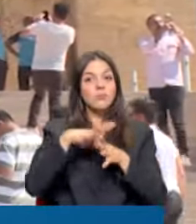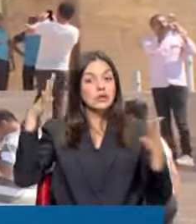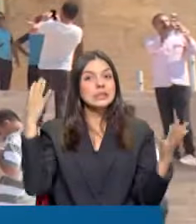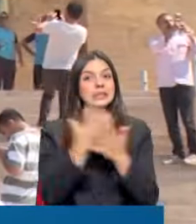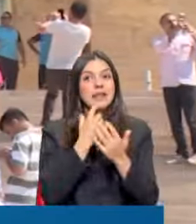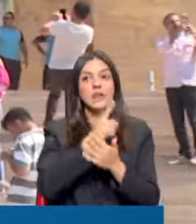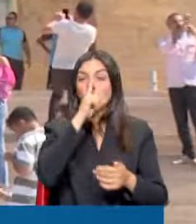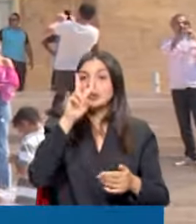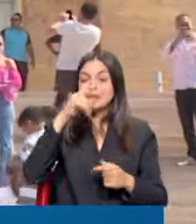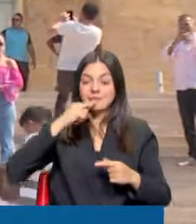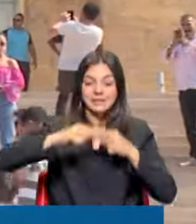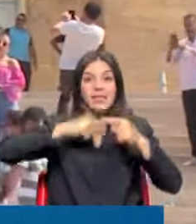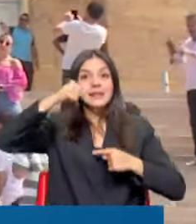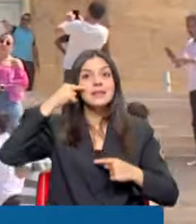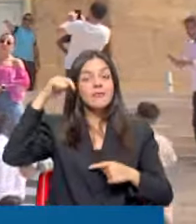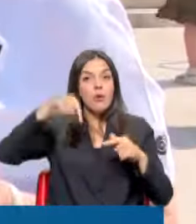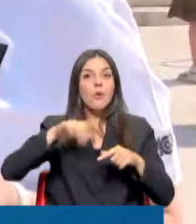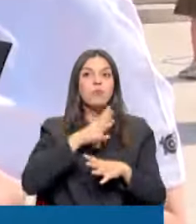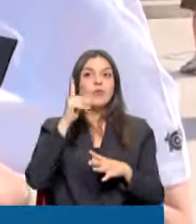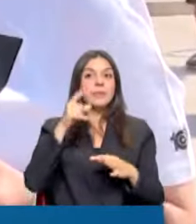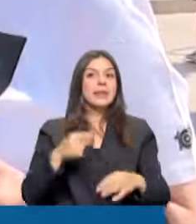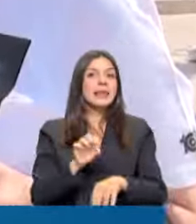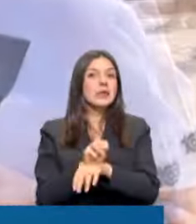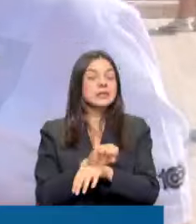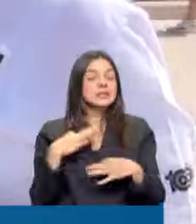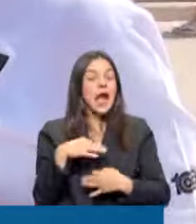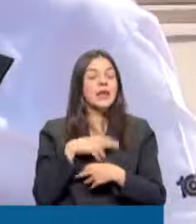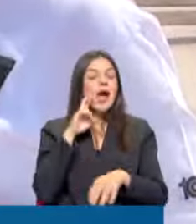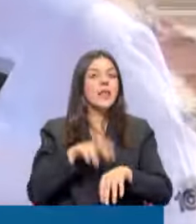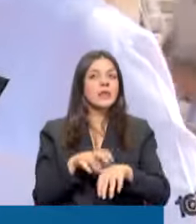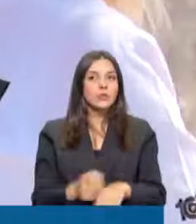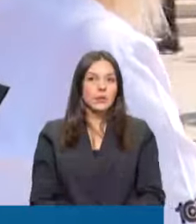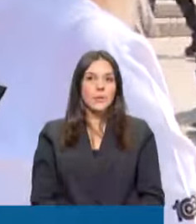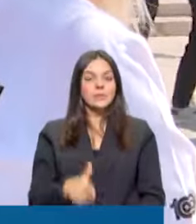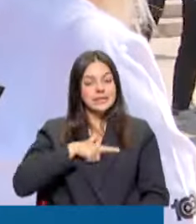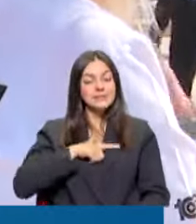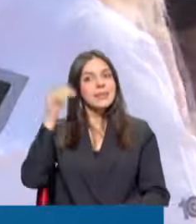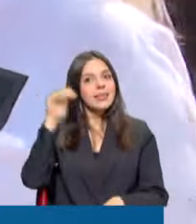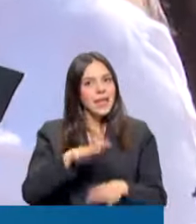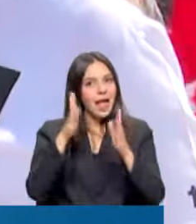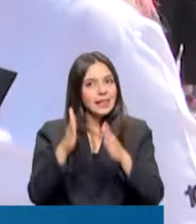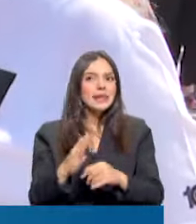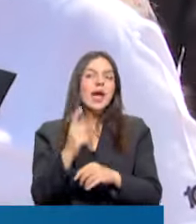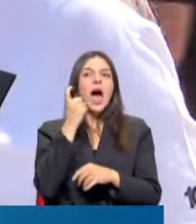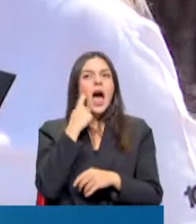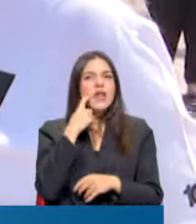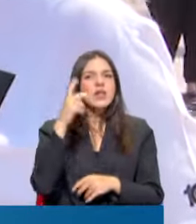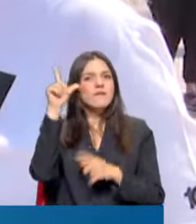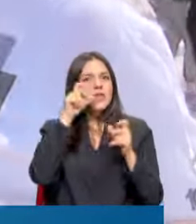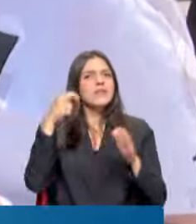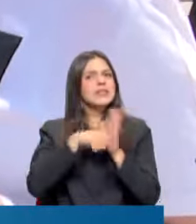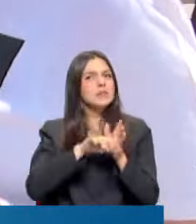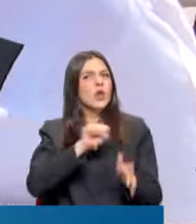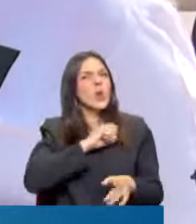yıl dönümünde büyük bir minnetle anılıyor. İzmir'den geliyoruz. Atatürk'ün isminden ve resminden korkanlara inat